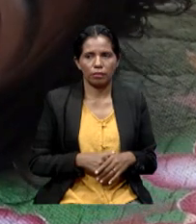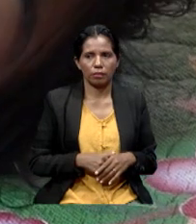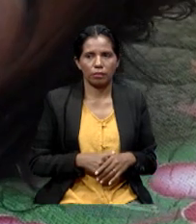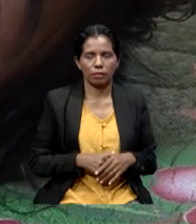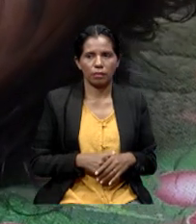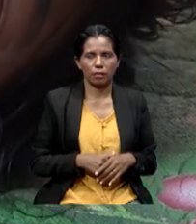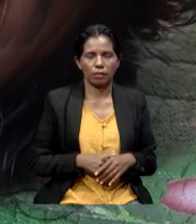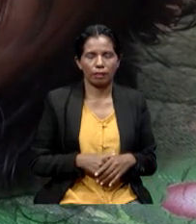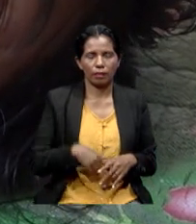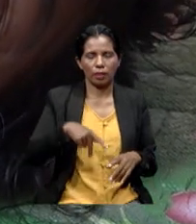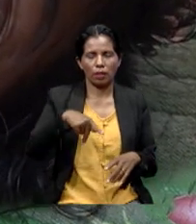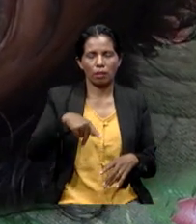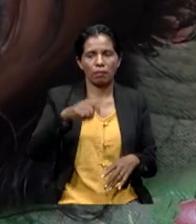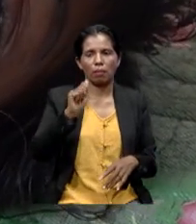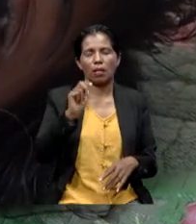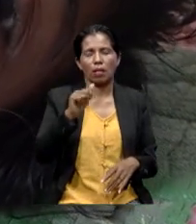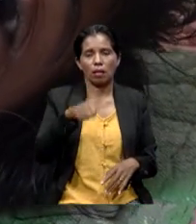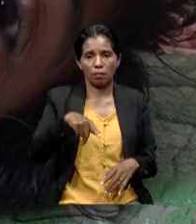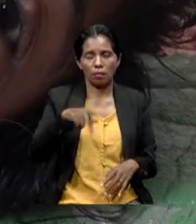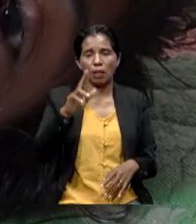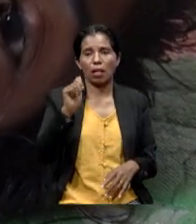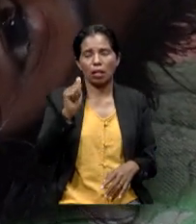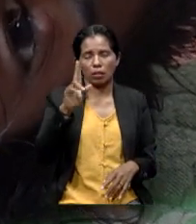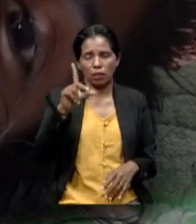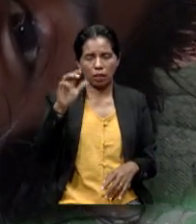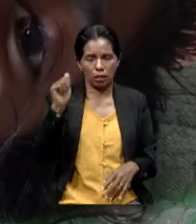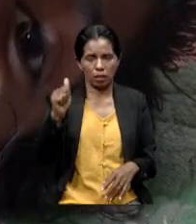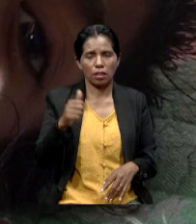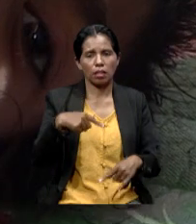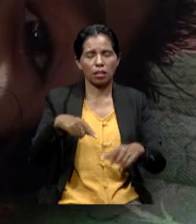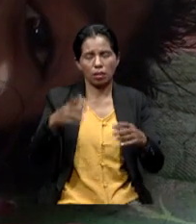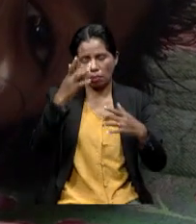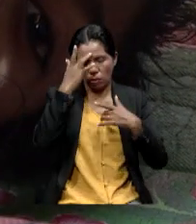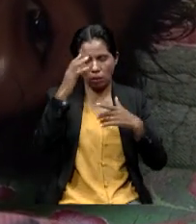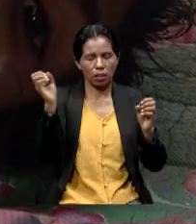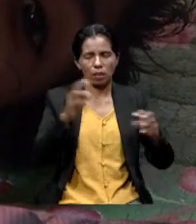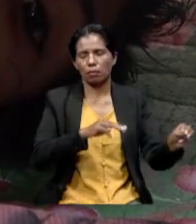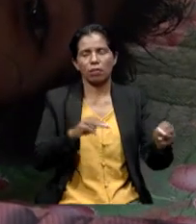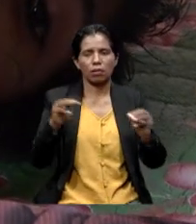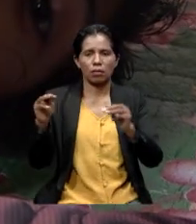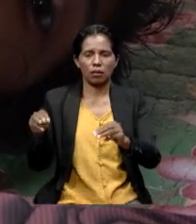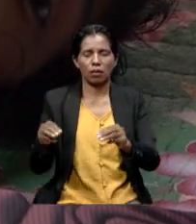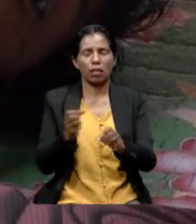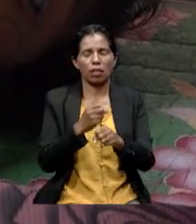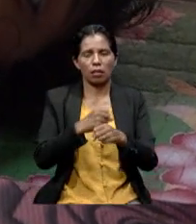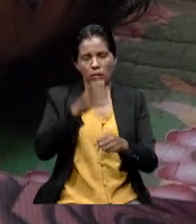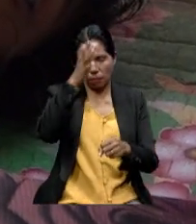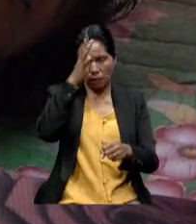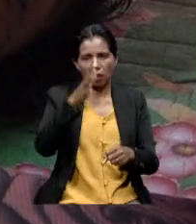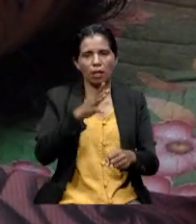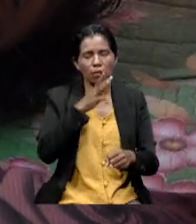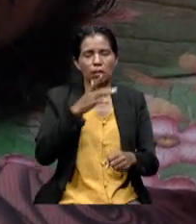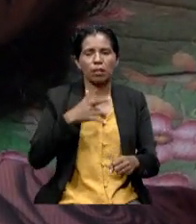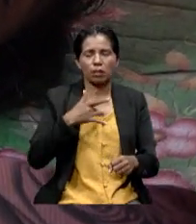Hafo in Paulina halo tratamento hotu ni moras la iha mudansa halo ni mama ho papa